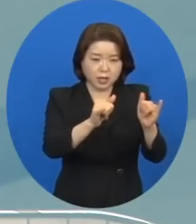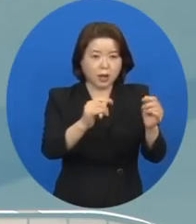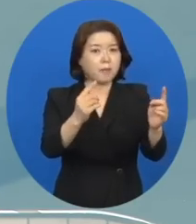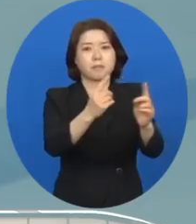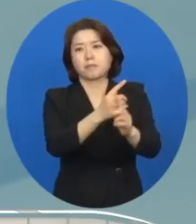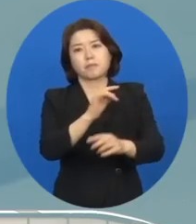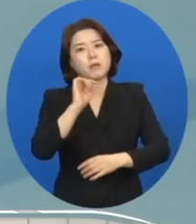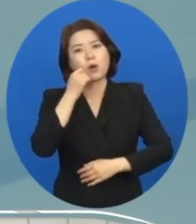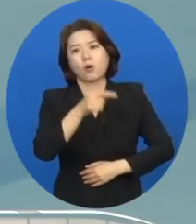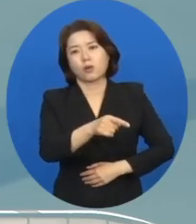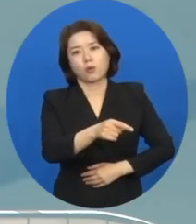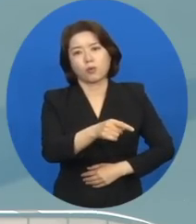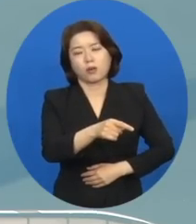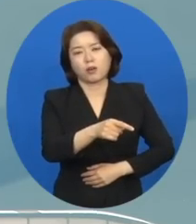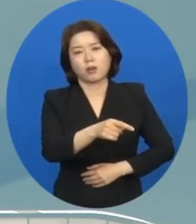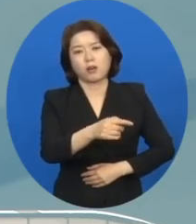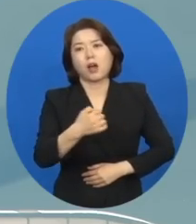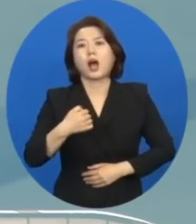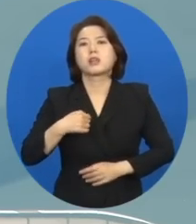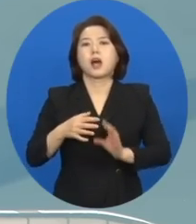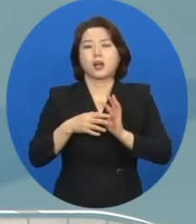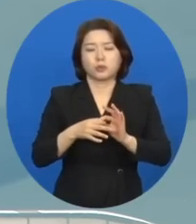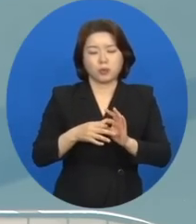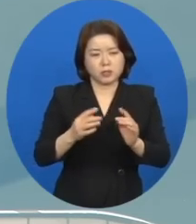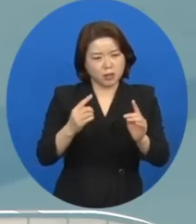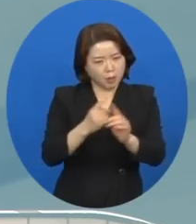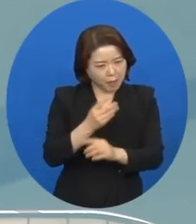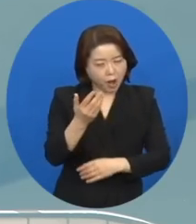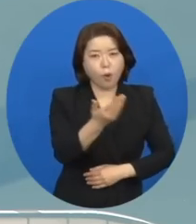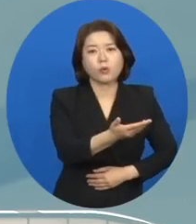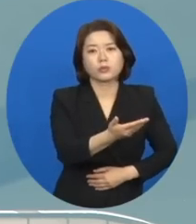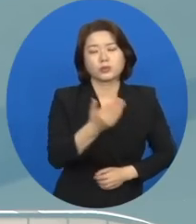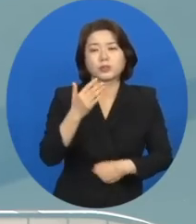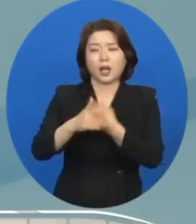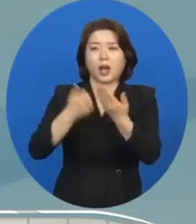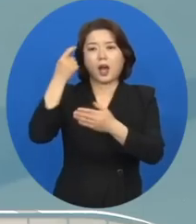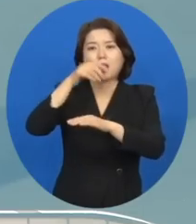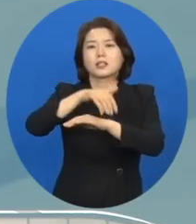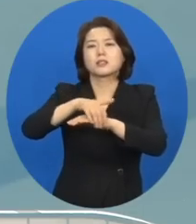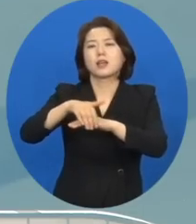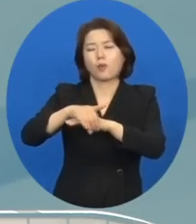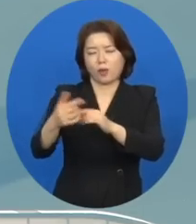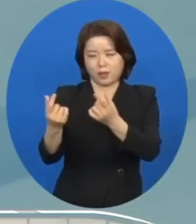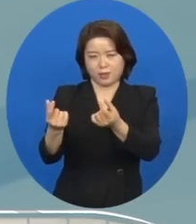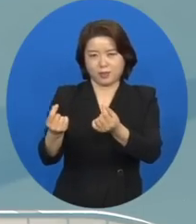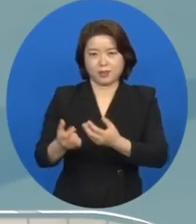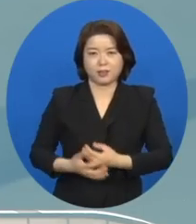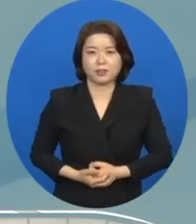때문에 그걸 통해서 변화시키려는 하나님의 모략이었구나.